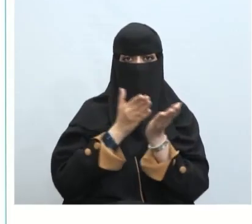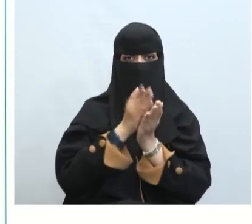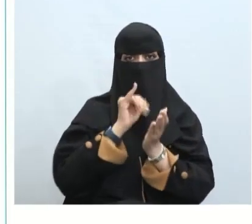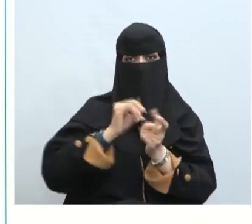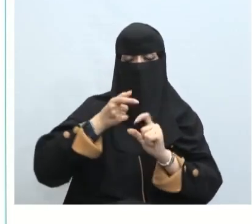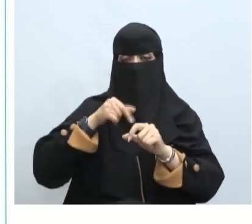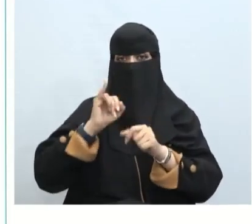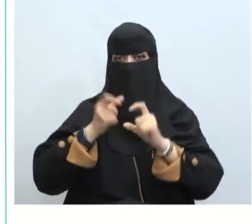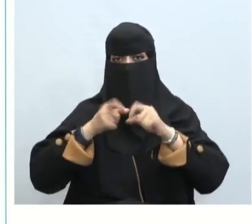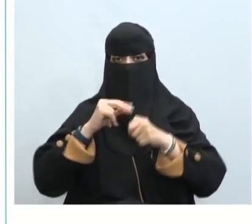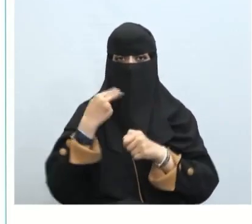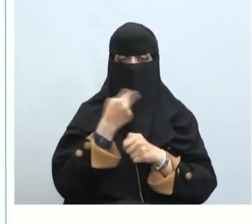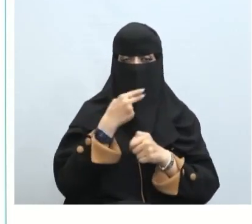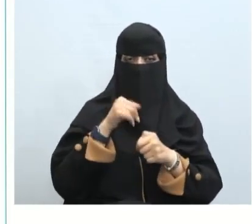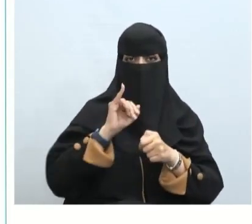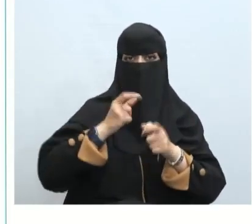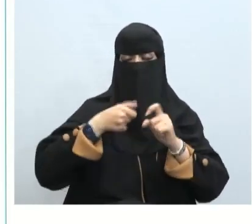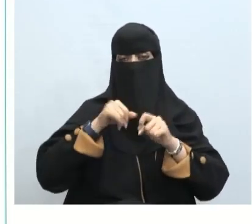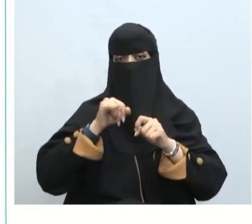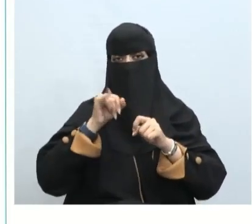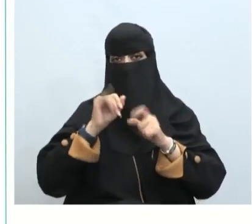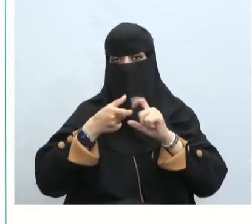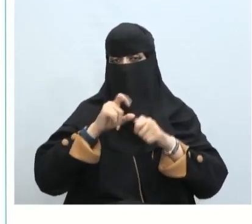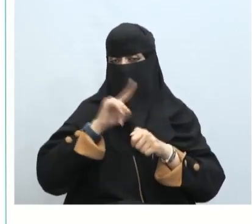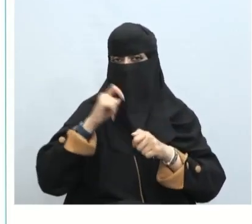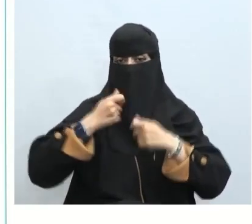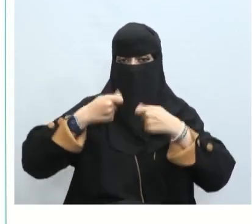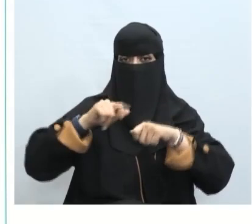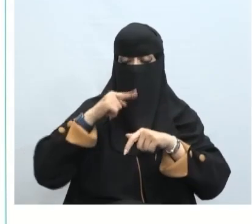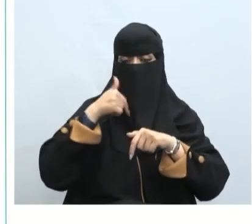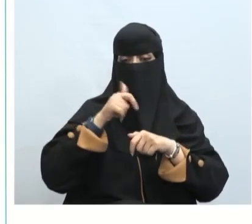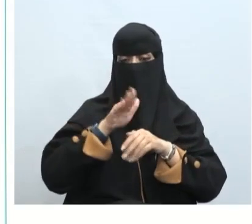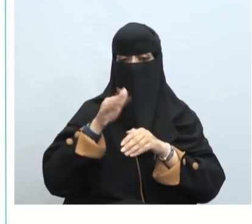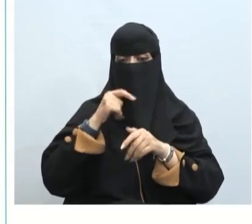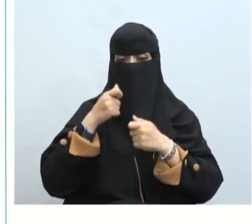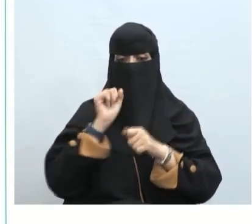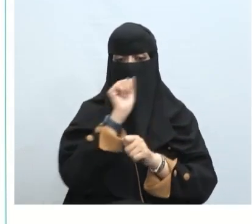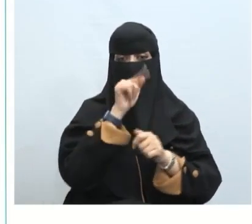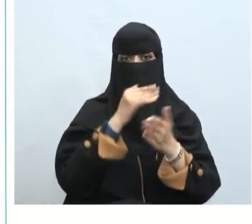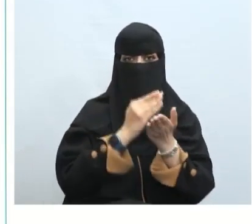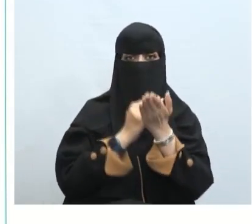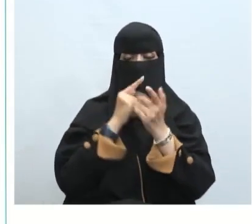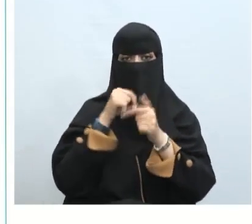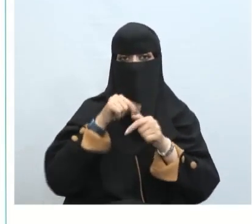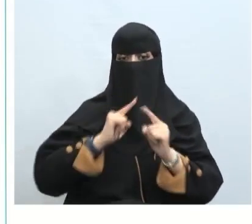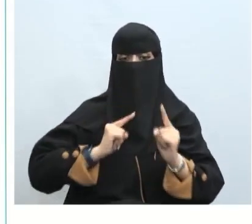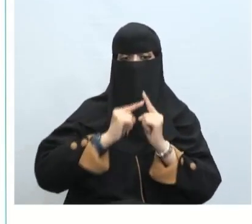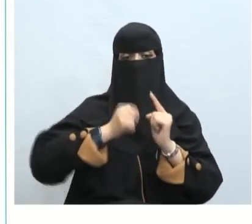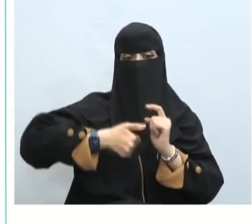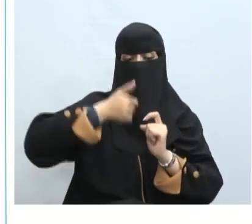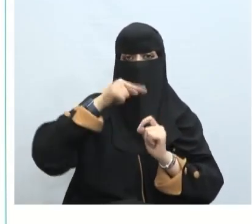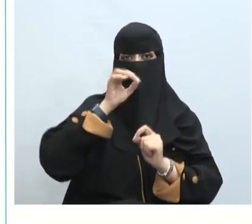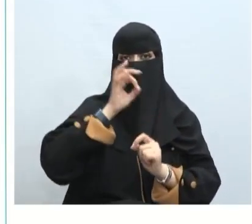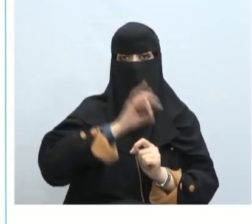عن طريق مؤسسات حكوميه او مؤسسات غير ربحيه او اهليه مرخص لها من اجل ايش